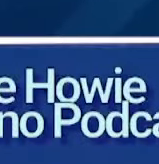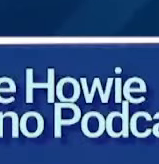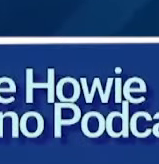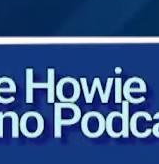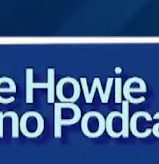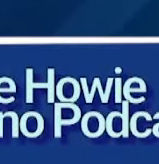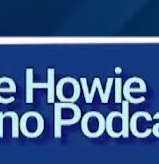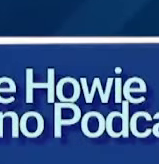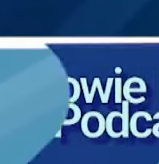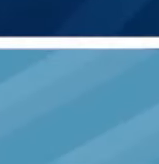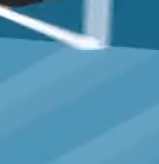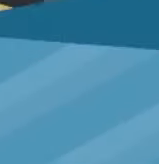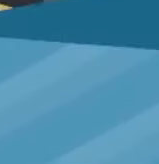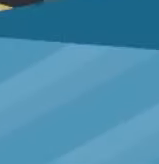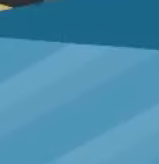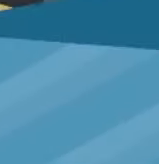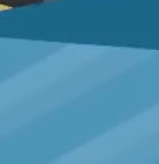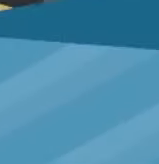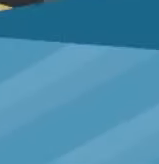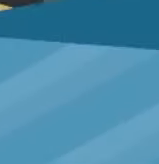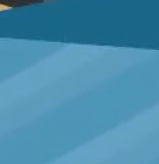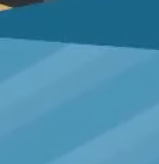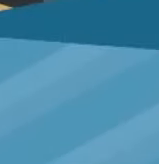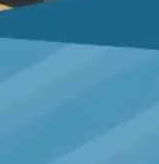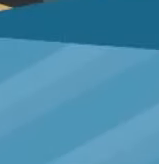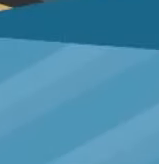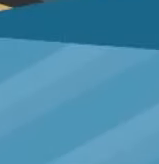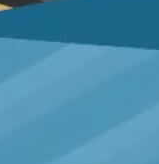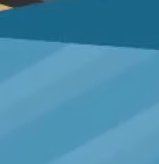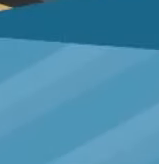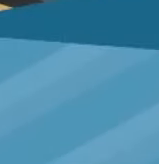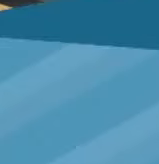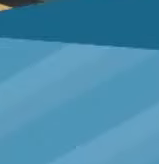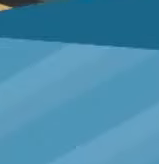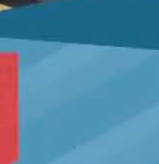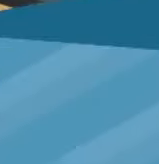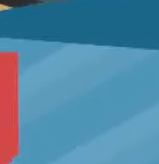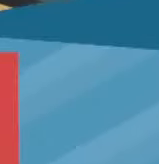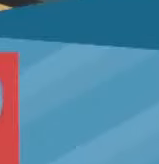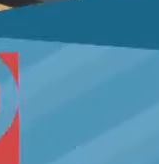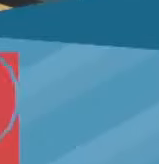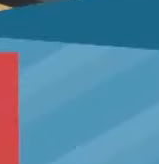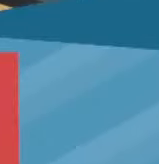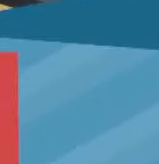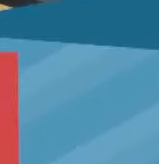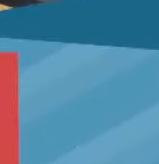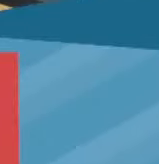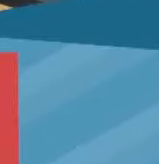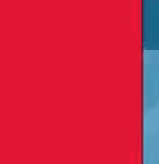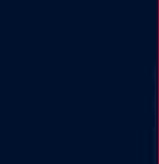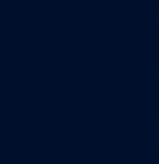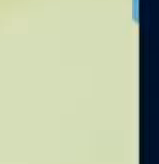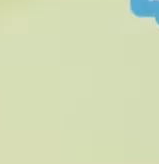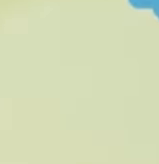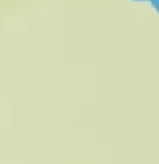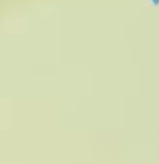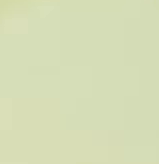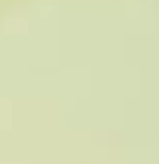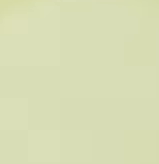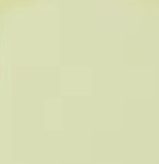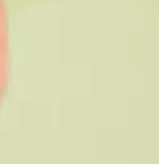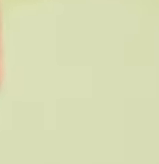journalism is a kind of activism. At rundown of the biggest news of the day, here and abroad.